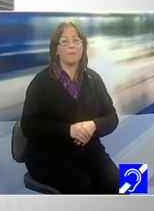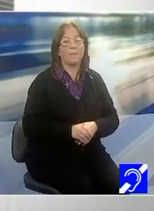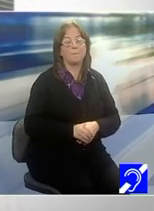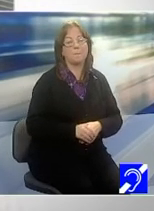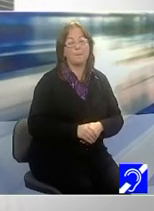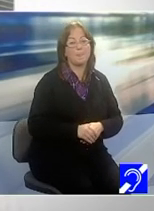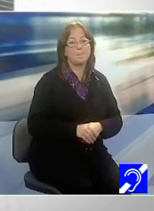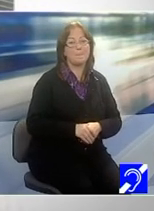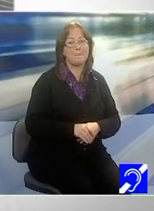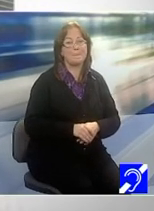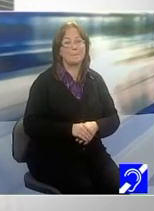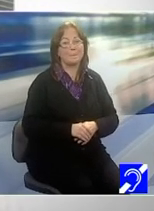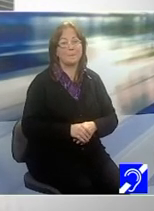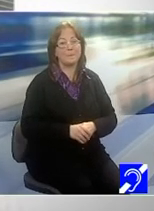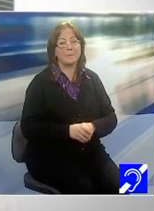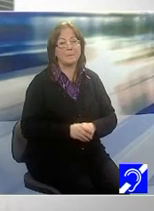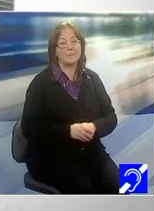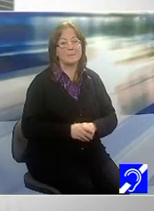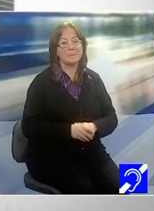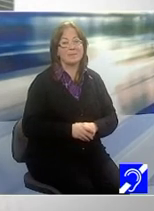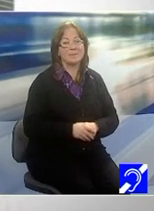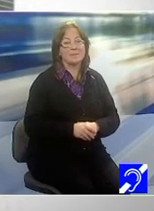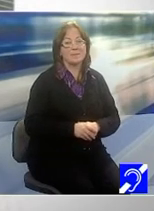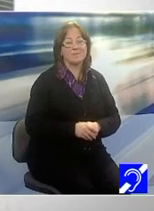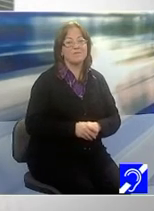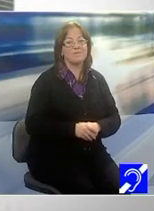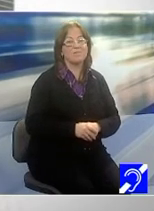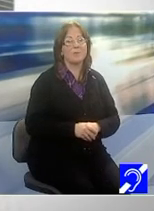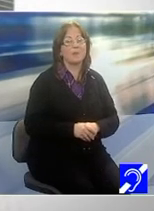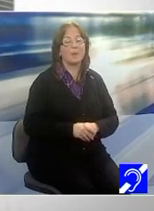în beciurile partidelor sau în birourile partidelor, am mai văzut.